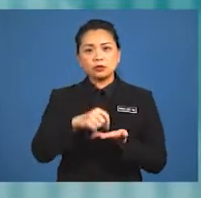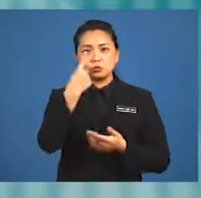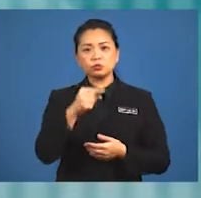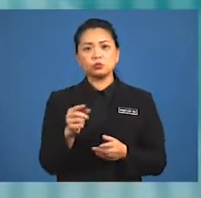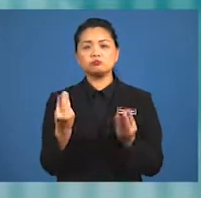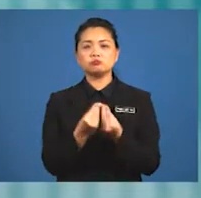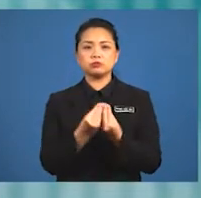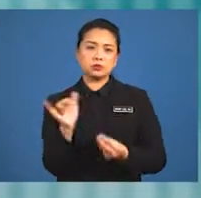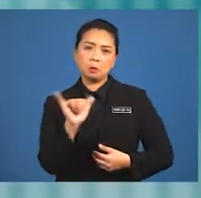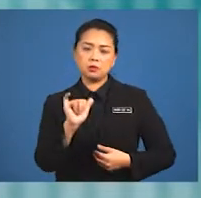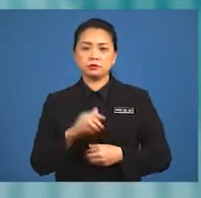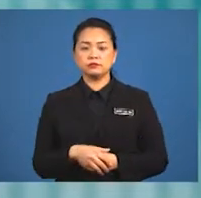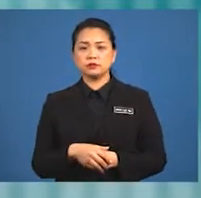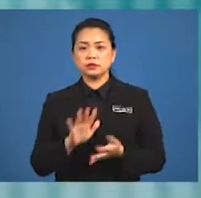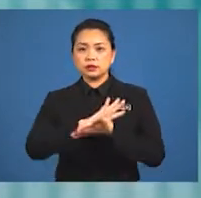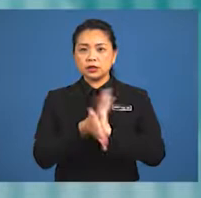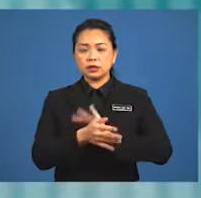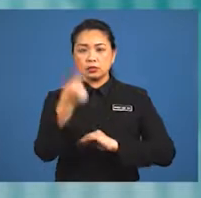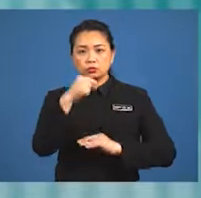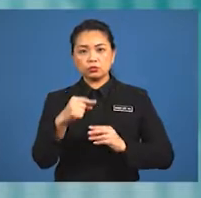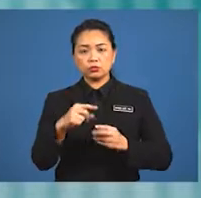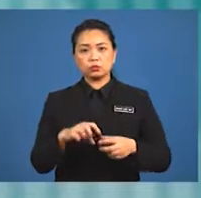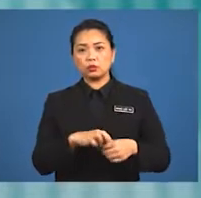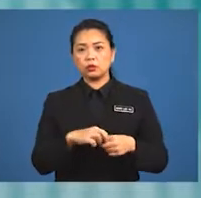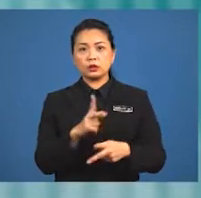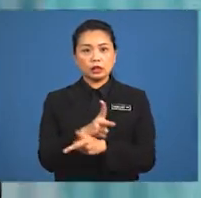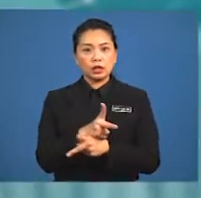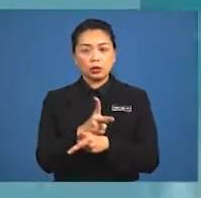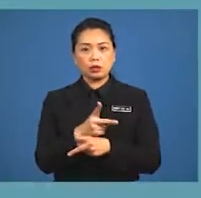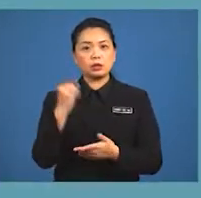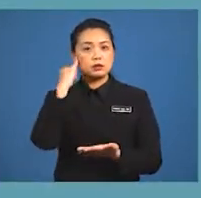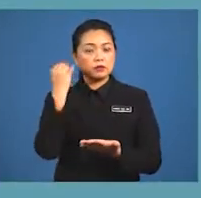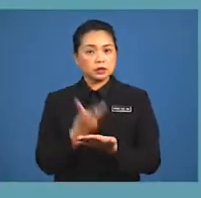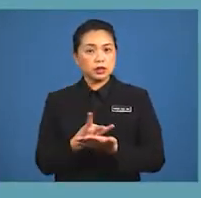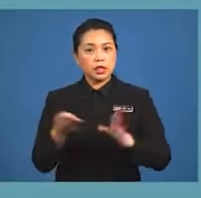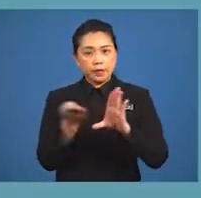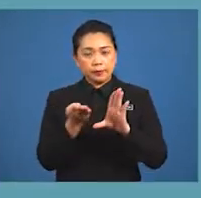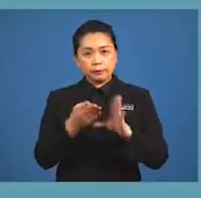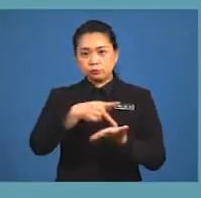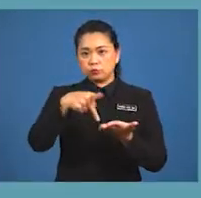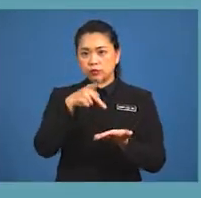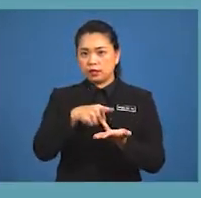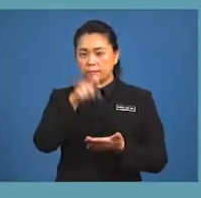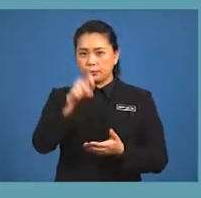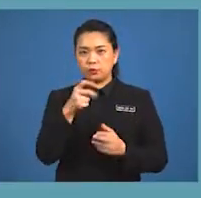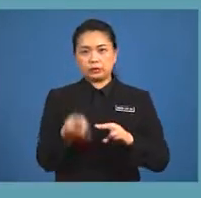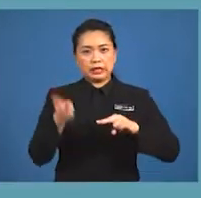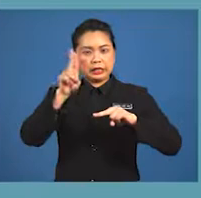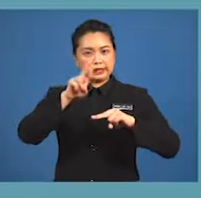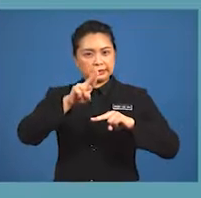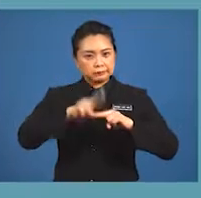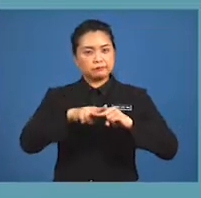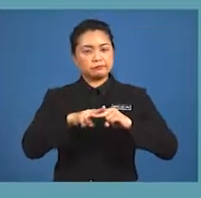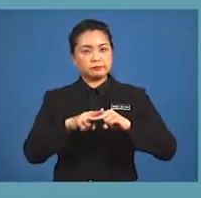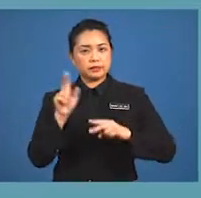kuantiti yang sama. Jadi, untuk mengawal inflasi, bank pusat perlu menaikkan kadar